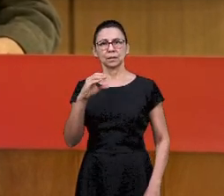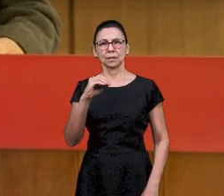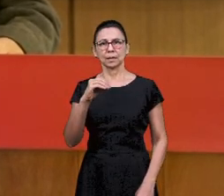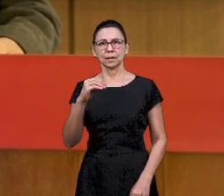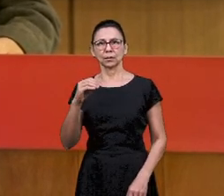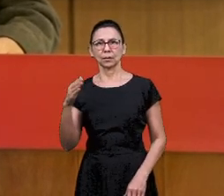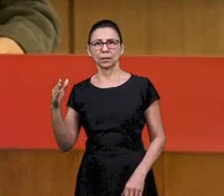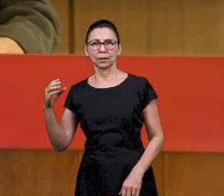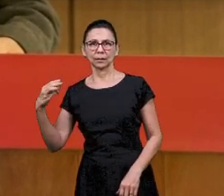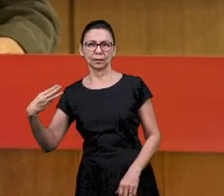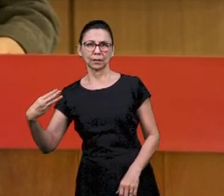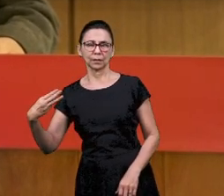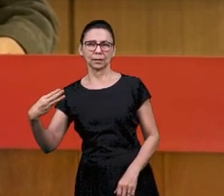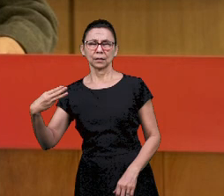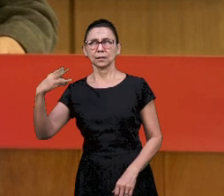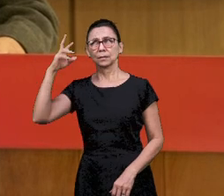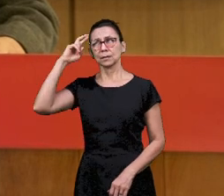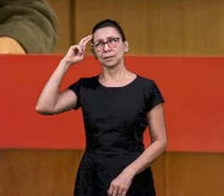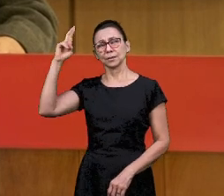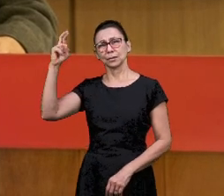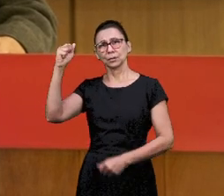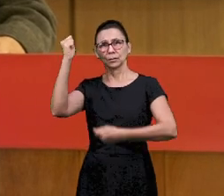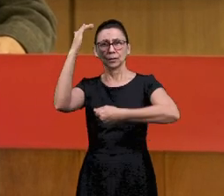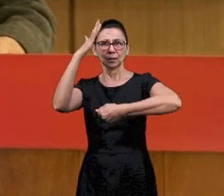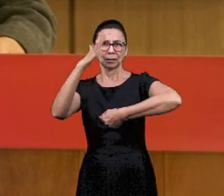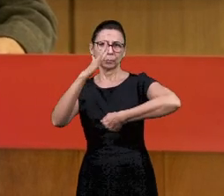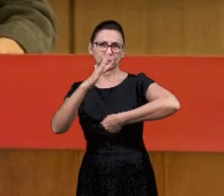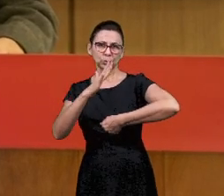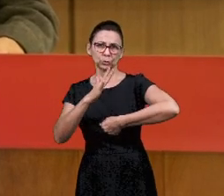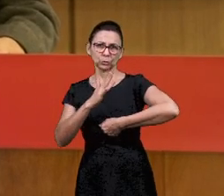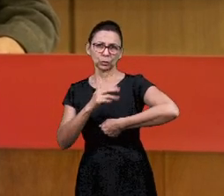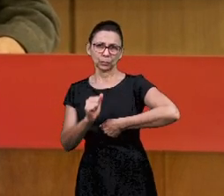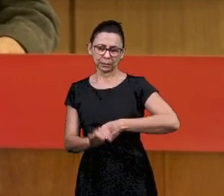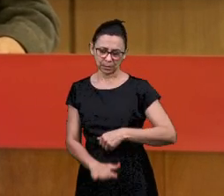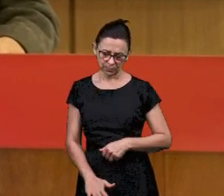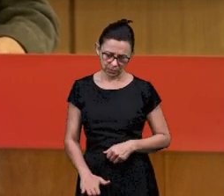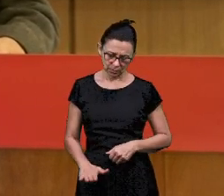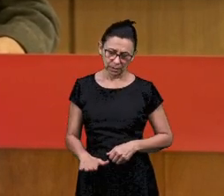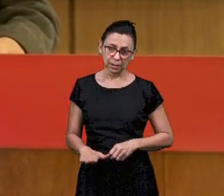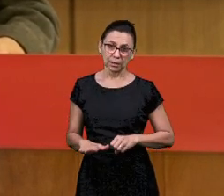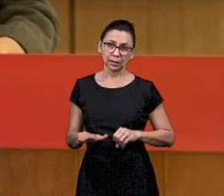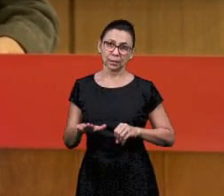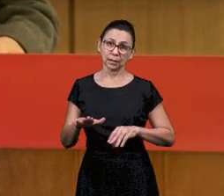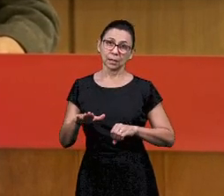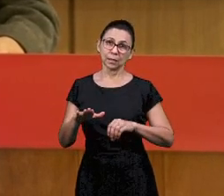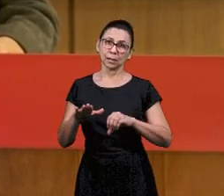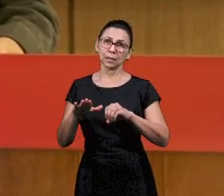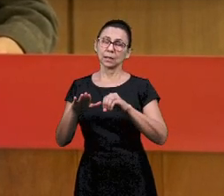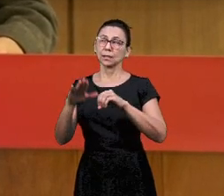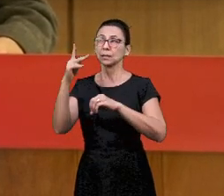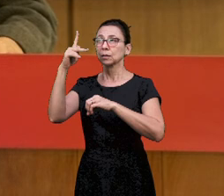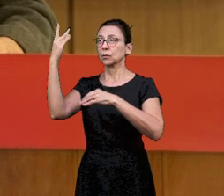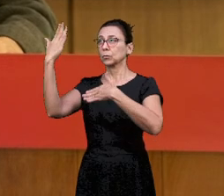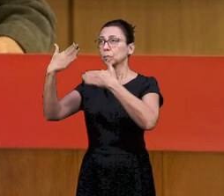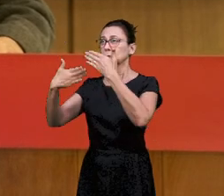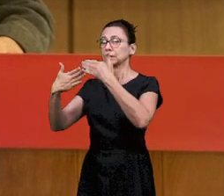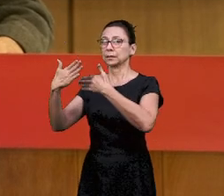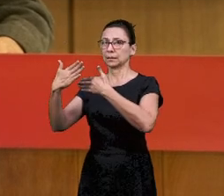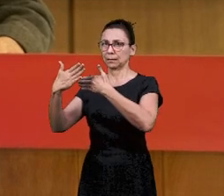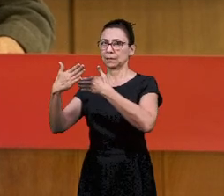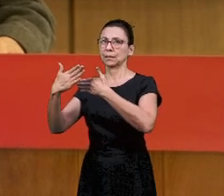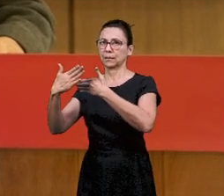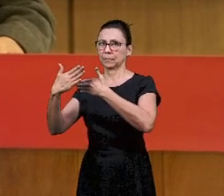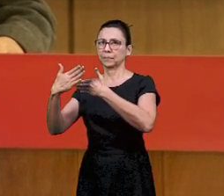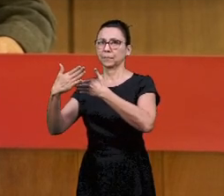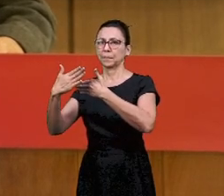0 à 3 ans, impose tes mains, Seigneur, pour leur donner la croissance, si bien physique comme dans la connaissance du Seigneur. Bénis